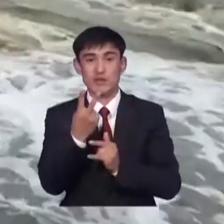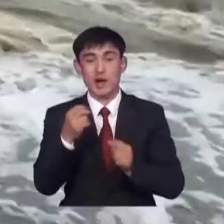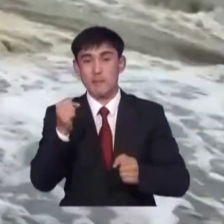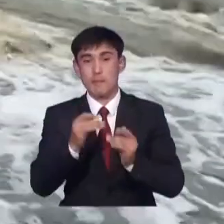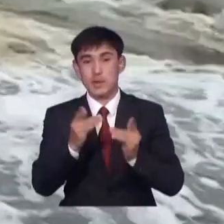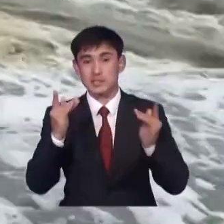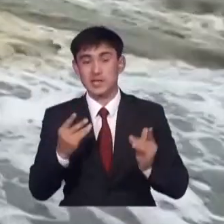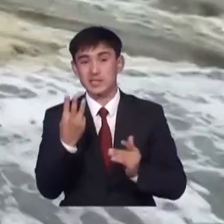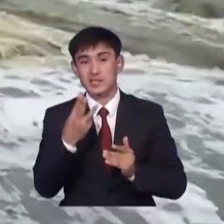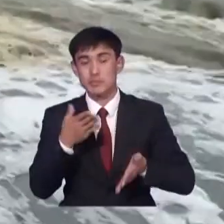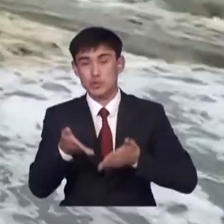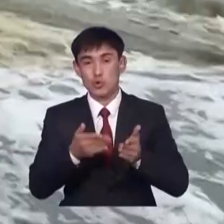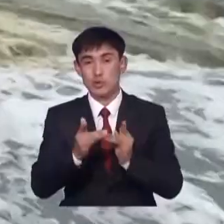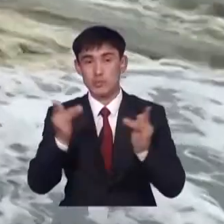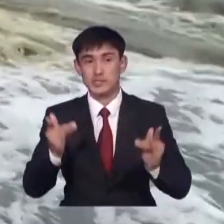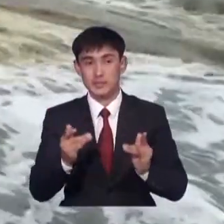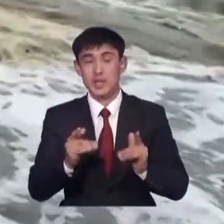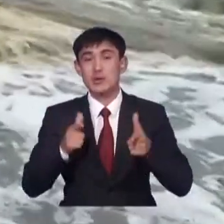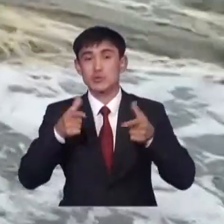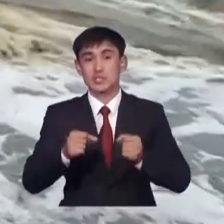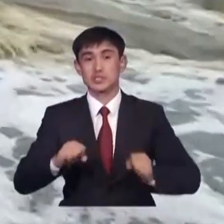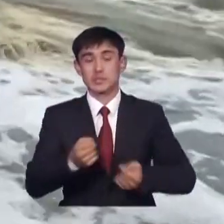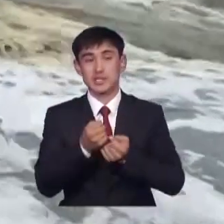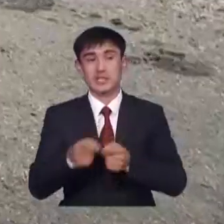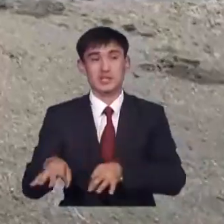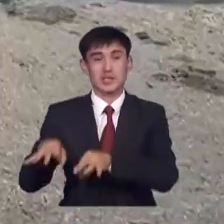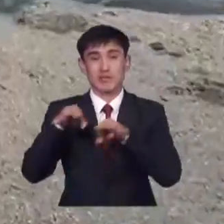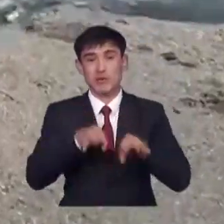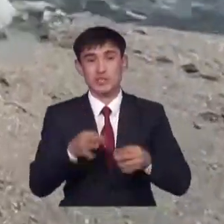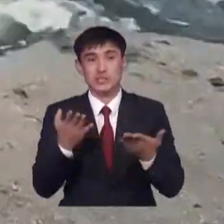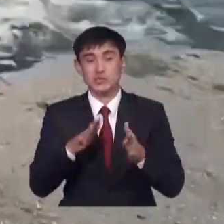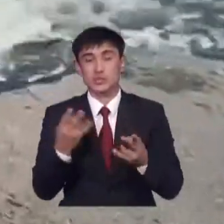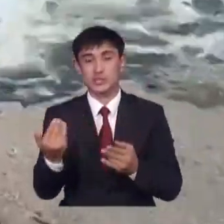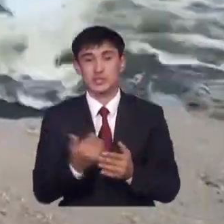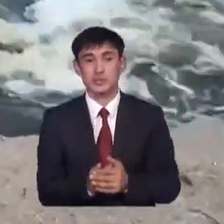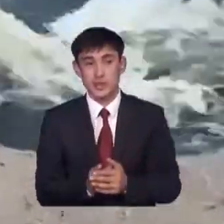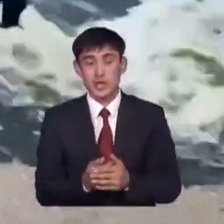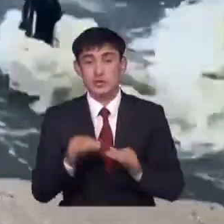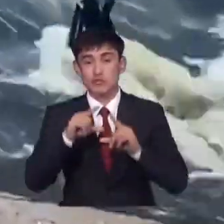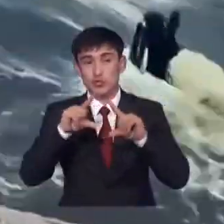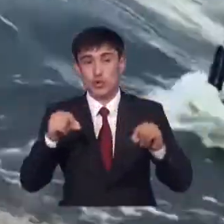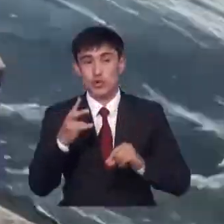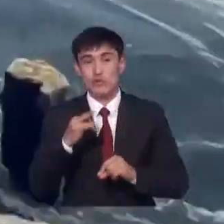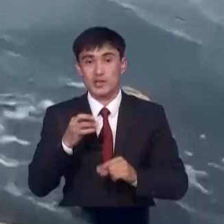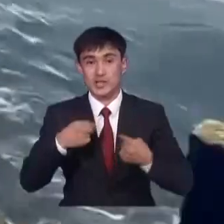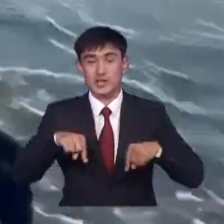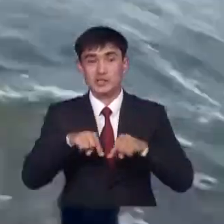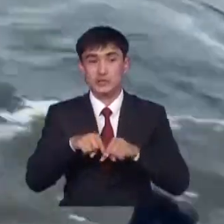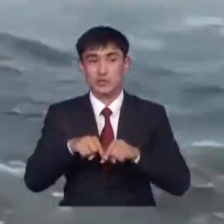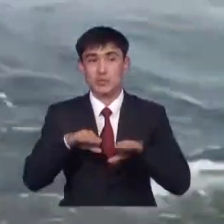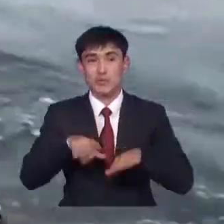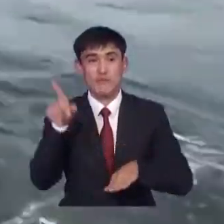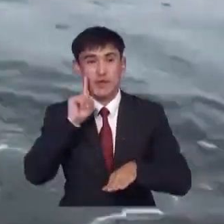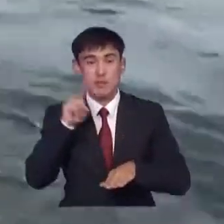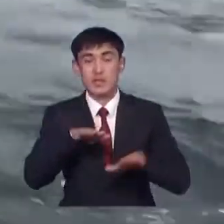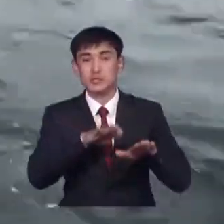пешеходных. Туда выдвинулись спасатели, чтобы быть готовыми к эвакуации населения в случае необходимости. В школе Новоильинска организован пункт